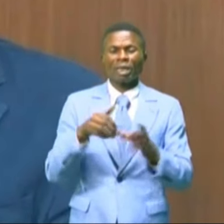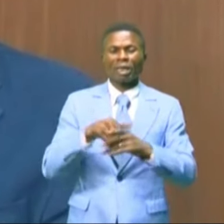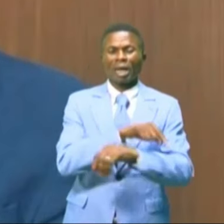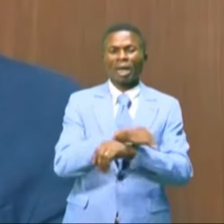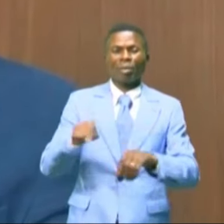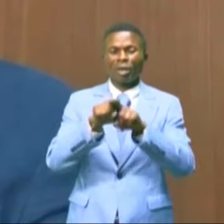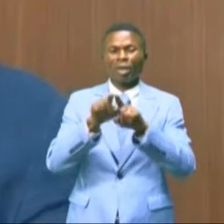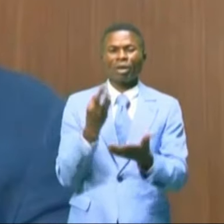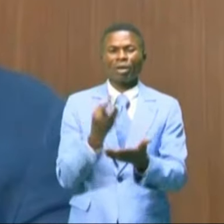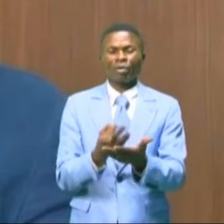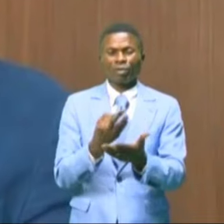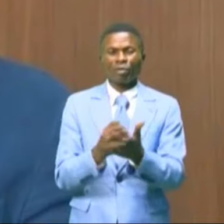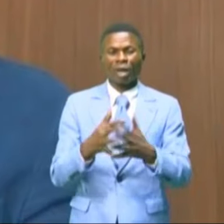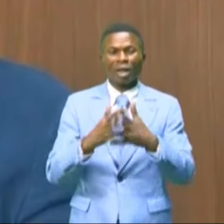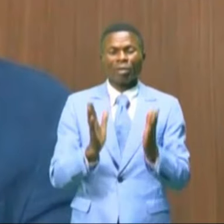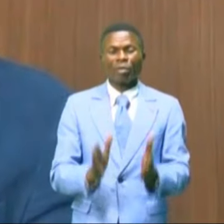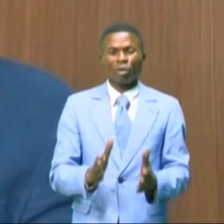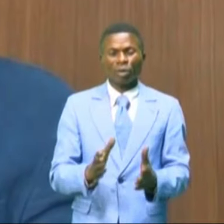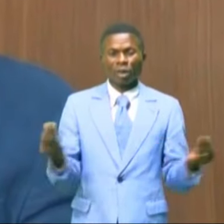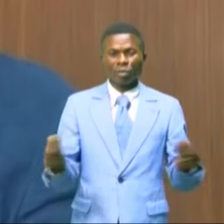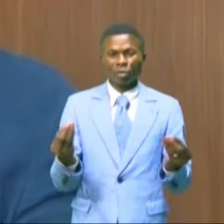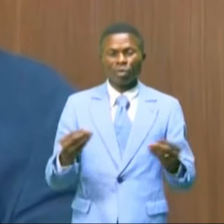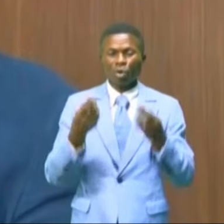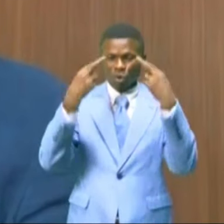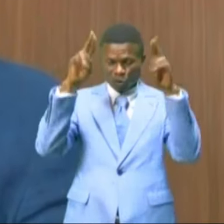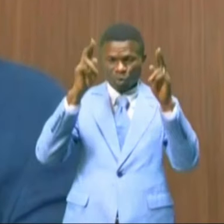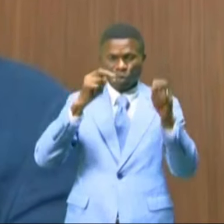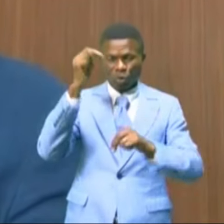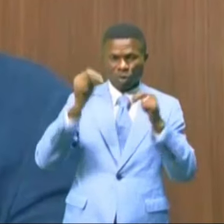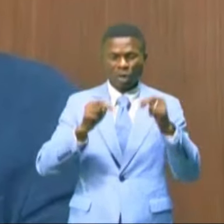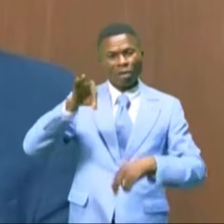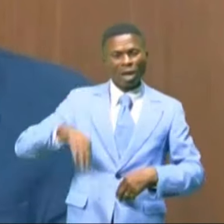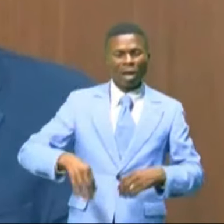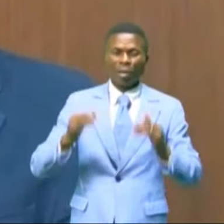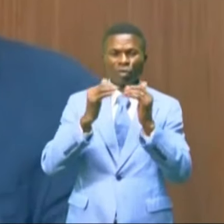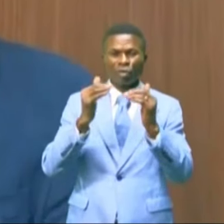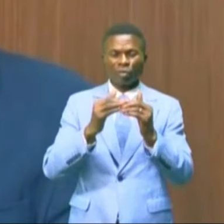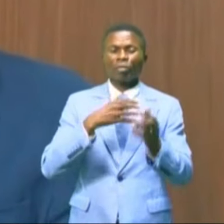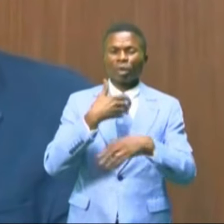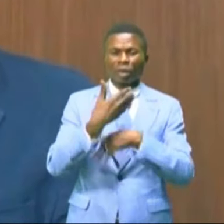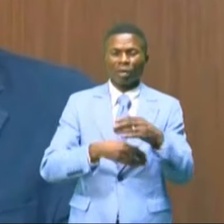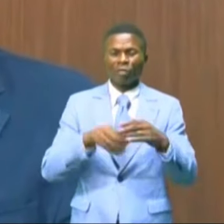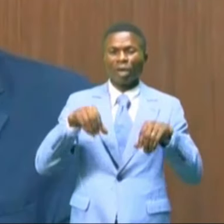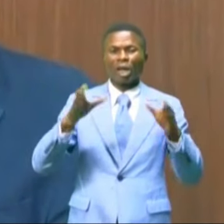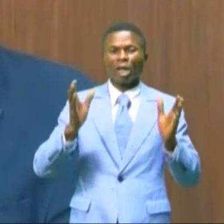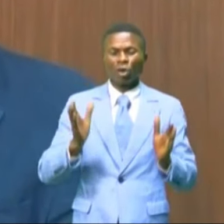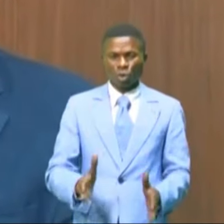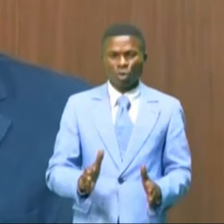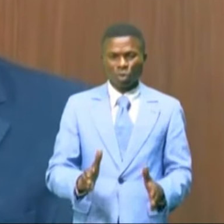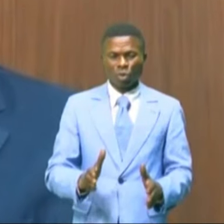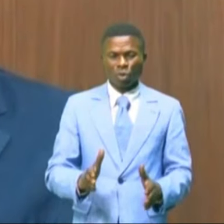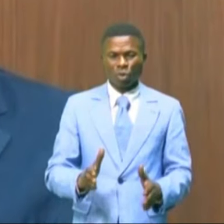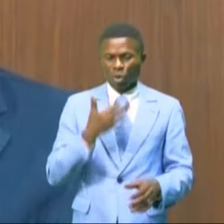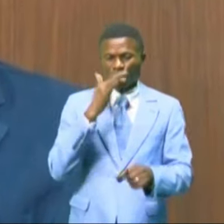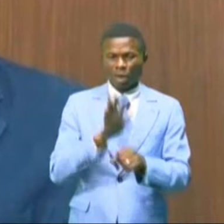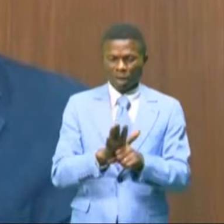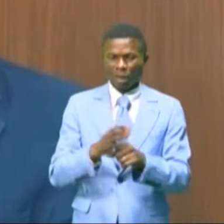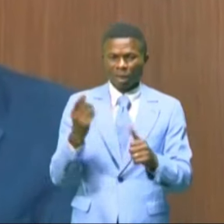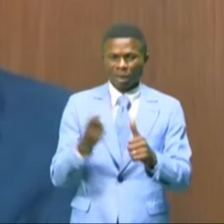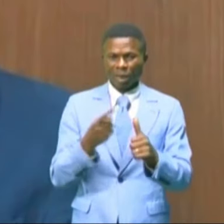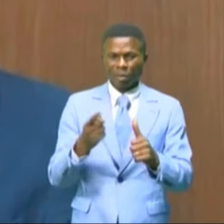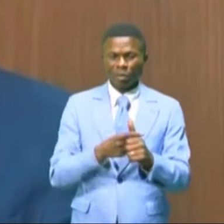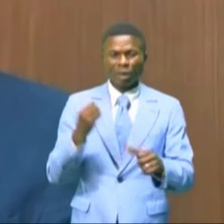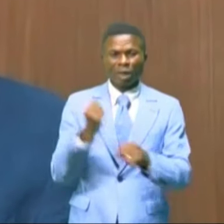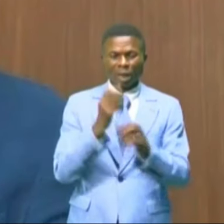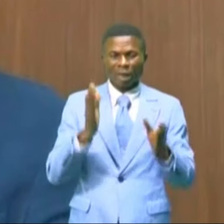financier avec les partenaires pour que nous puissions atteindre ce niveau-là du gagnant-gagnant et rassurer les Congolais et particulièrement les